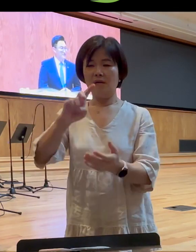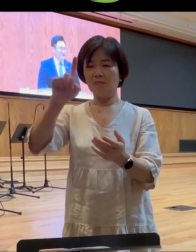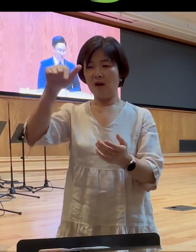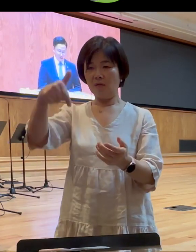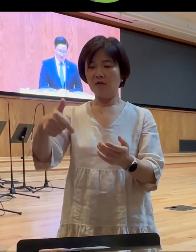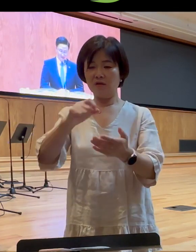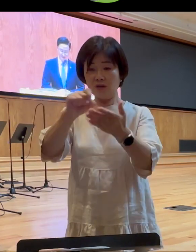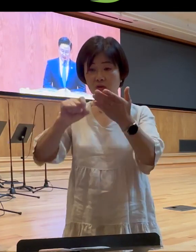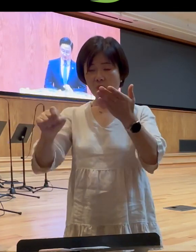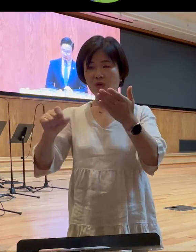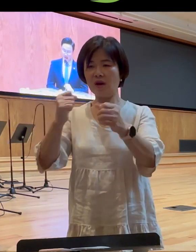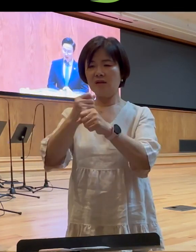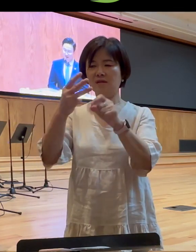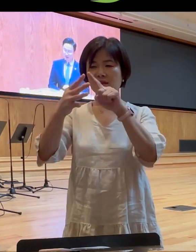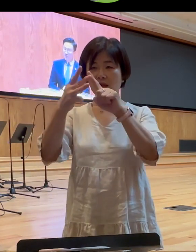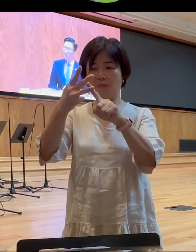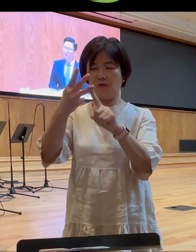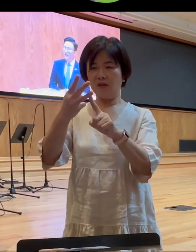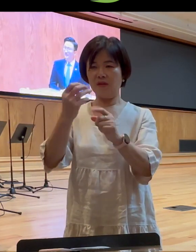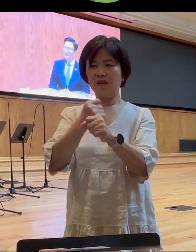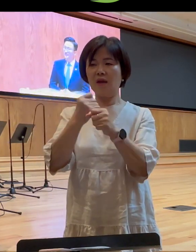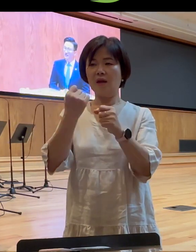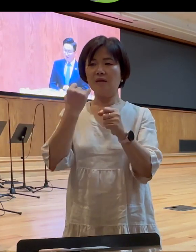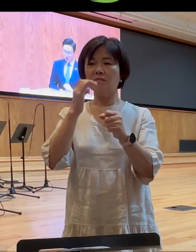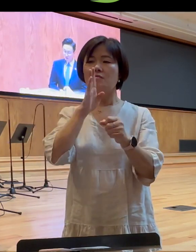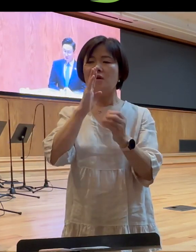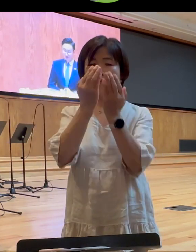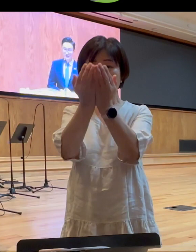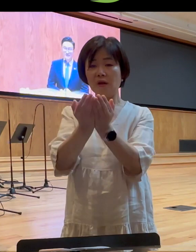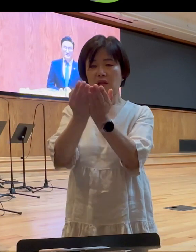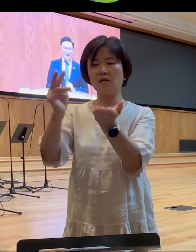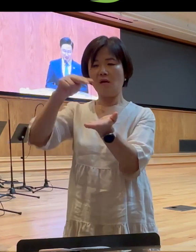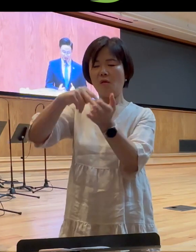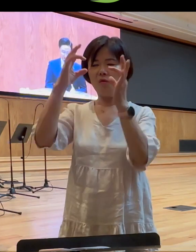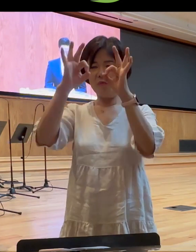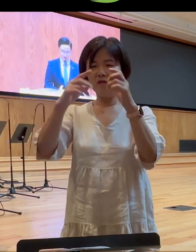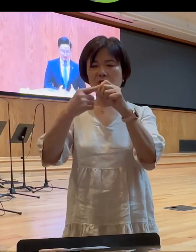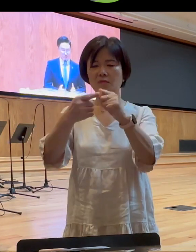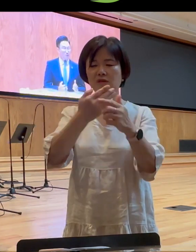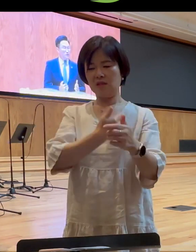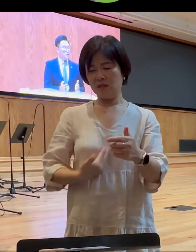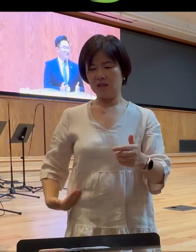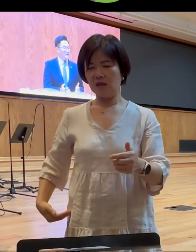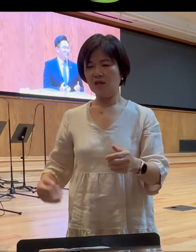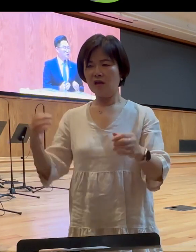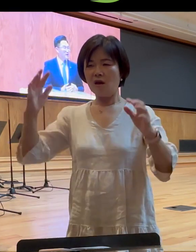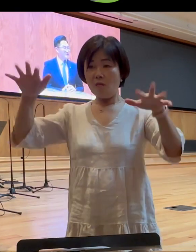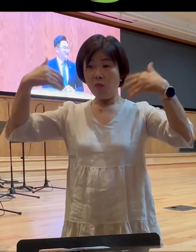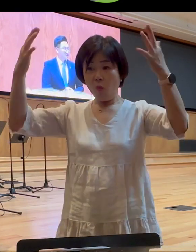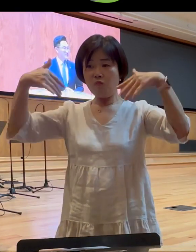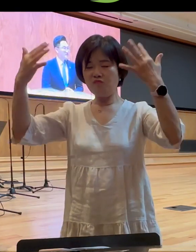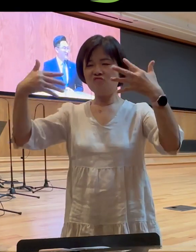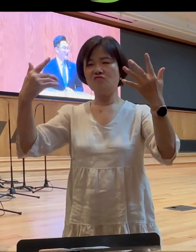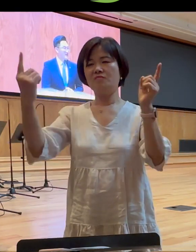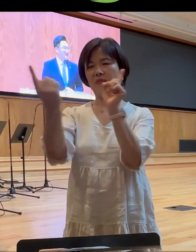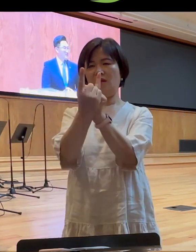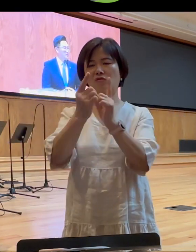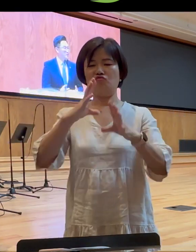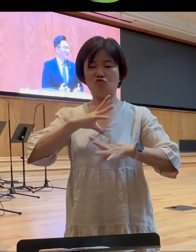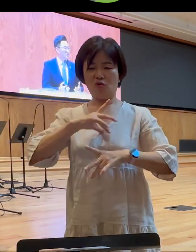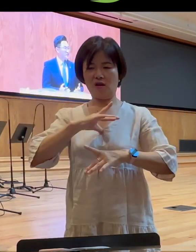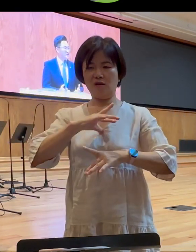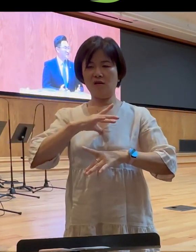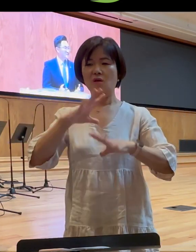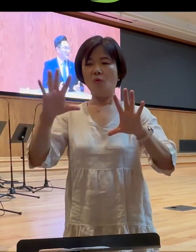마가복음에서 기록한 3번의 항해를 살펴보면 첫 번째는 제자들이 폭풍을 만나 두려워하는 장면입니다. 바로